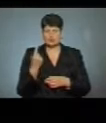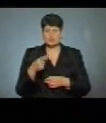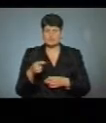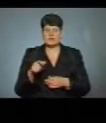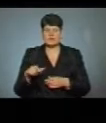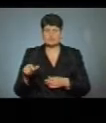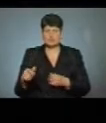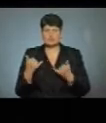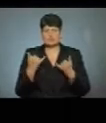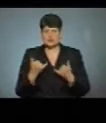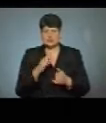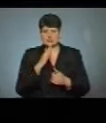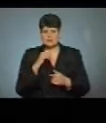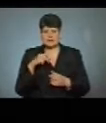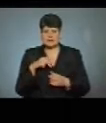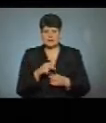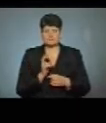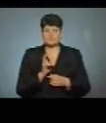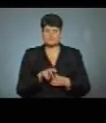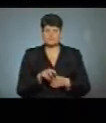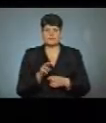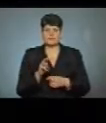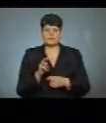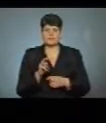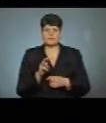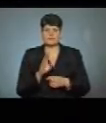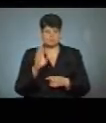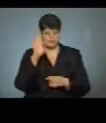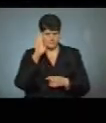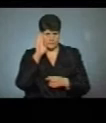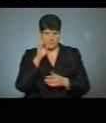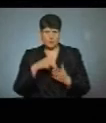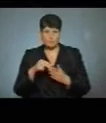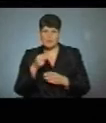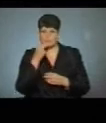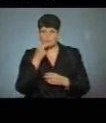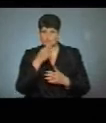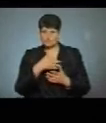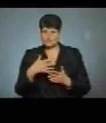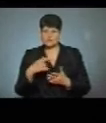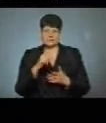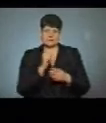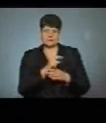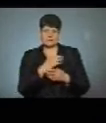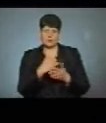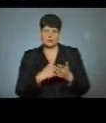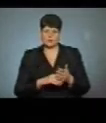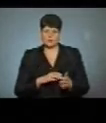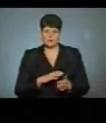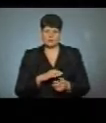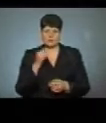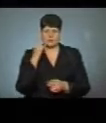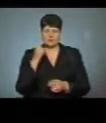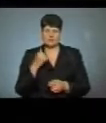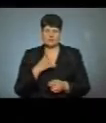тернополянам. Сьогодні жінка йде відвідати Миколу Плівакова. Перед цим купує продукти, які він їй замовив.